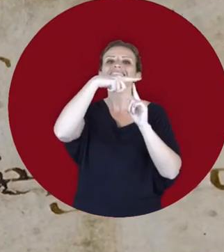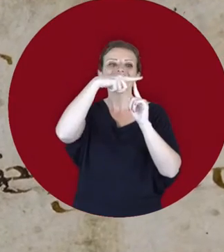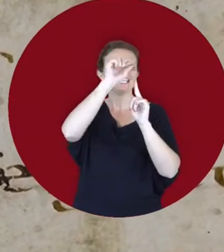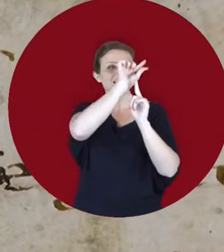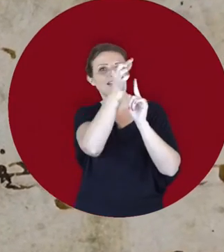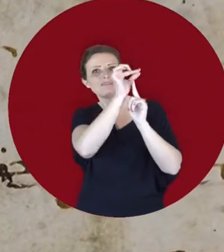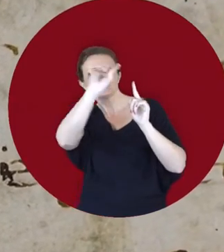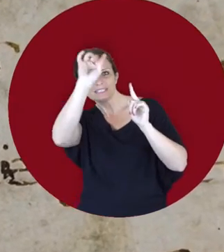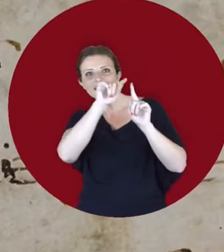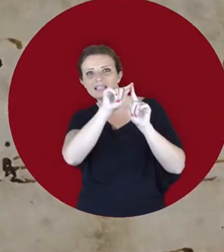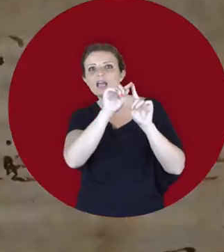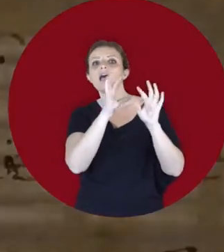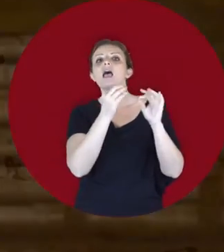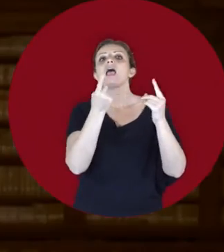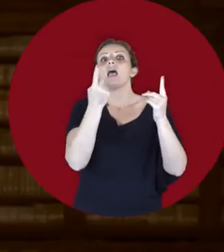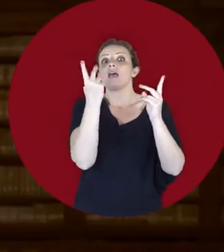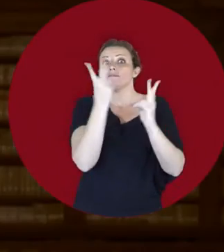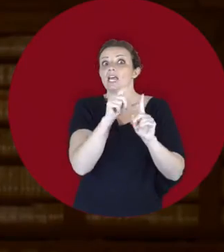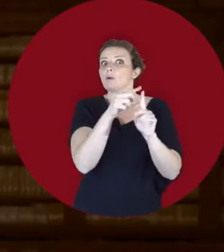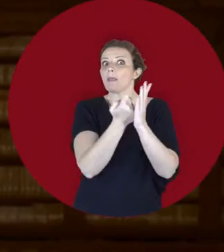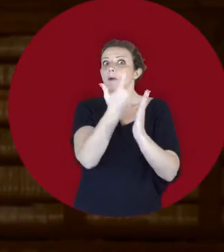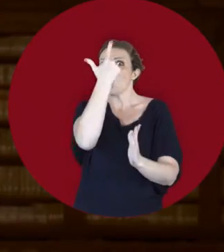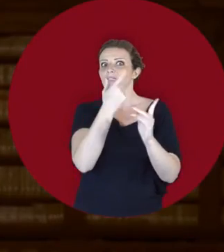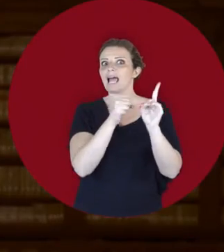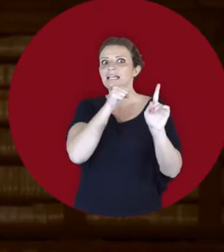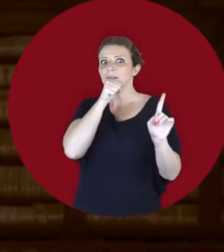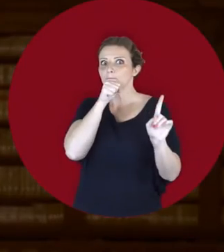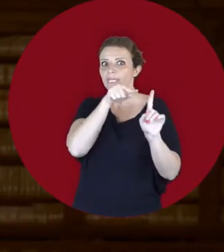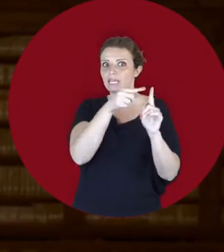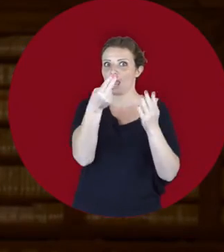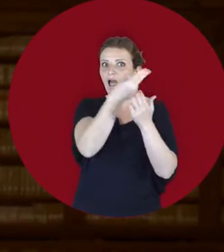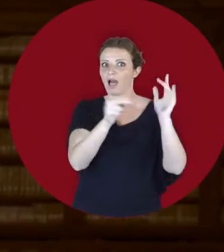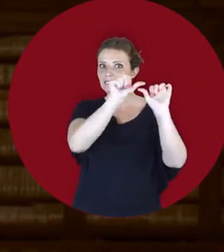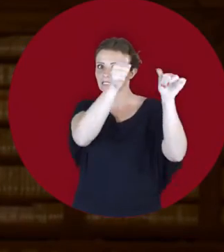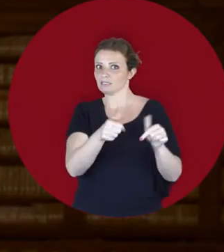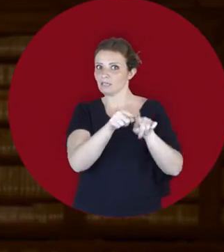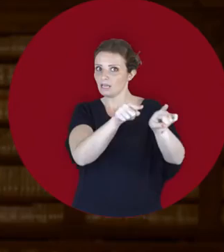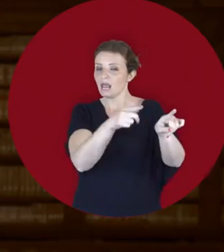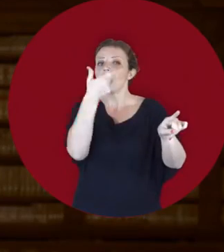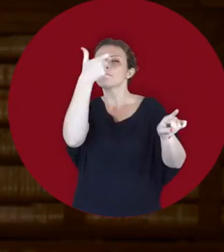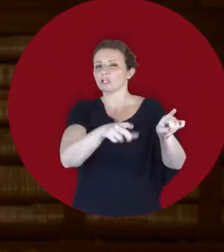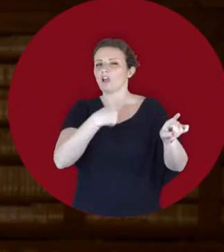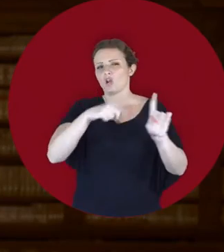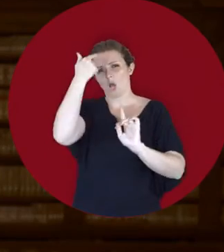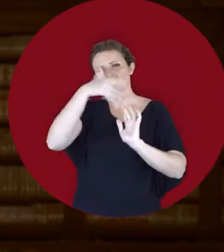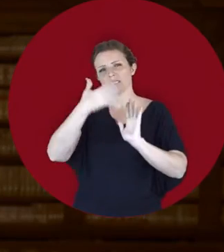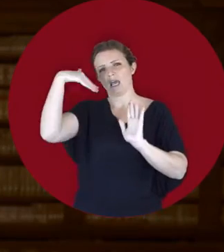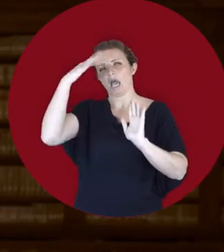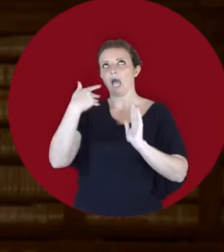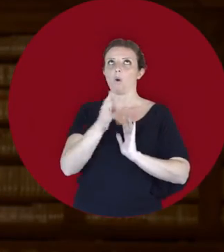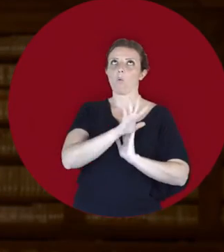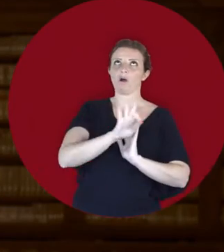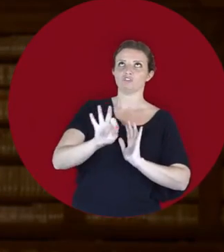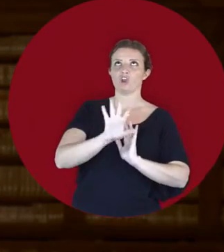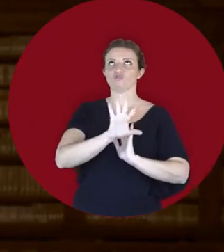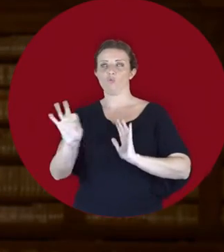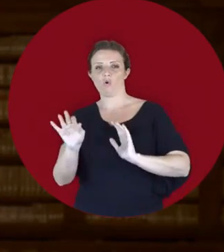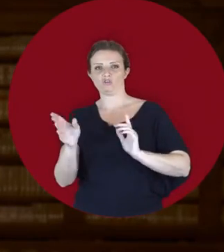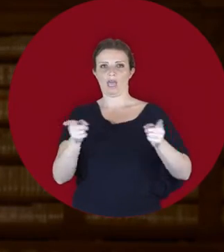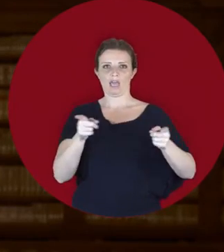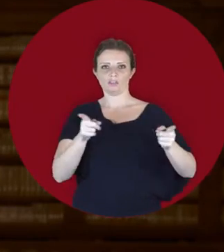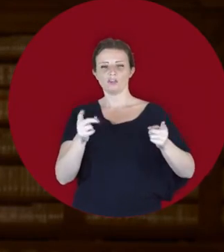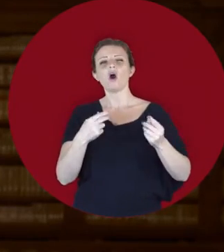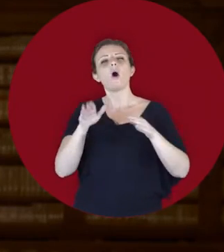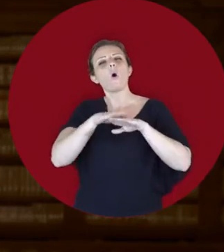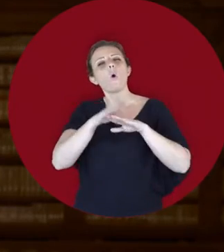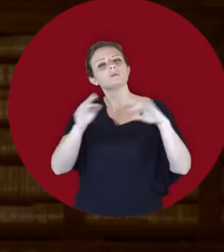T, eccetera. È importante il carattere con cui vengono scritti i codici, perché noi sappiamo che dal 400 al 500 si